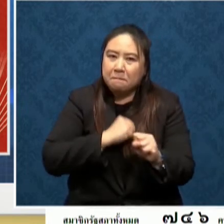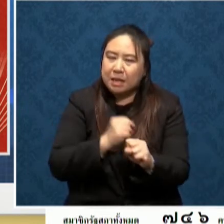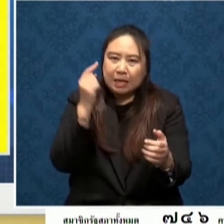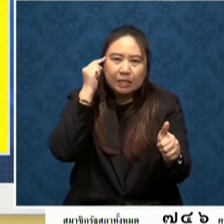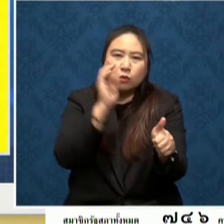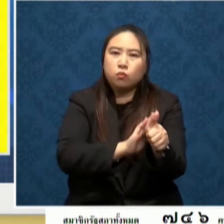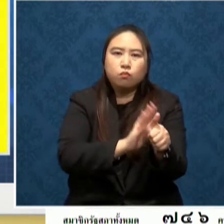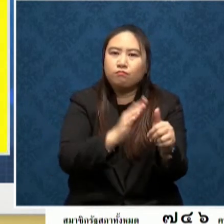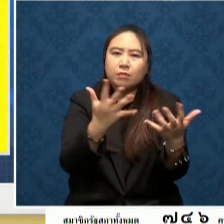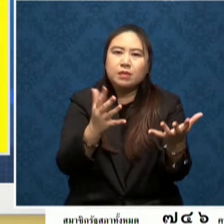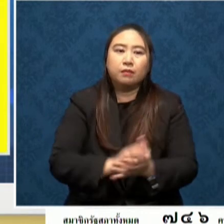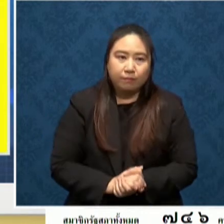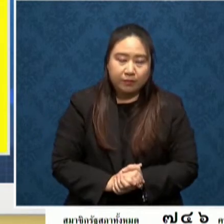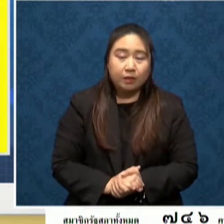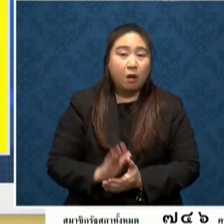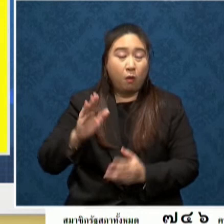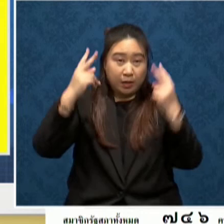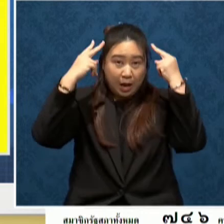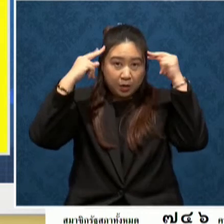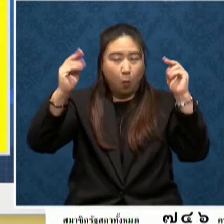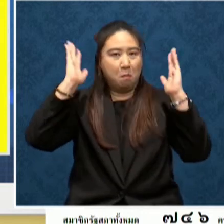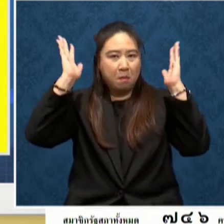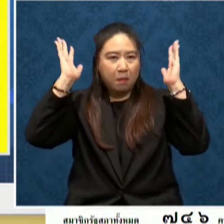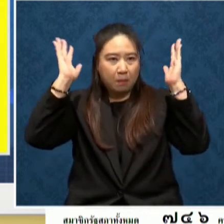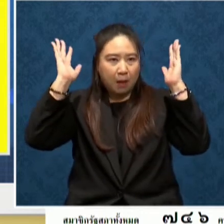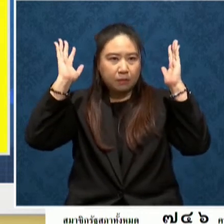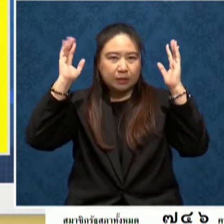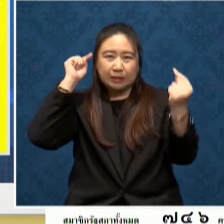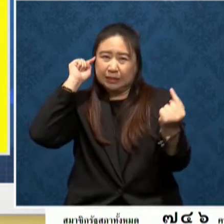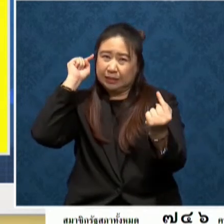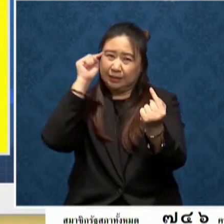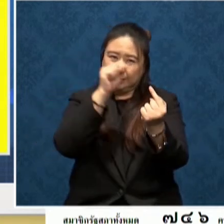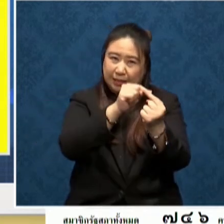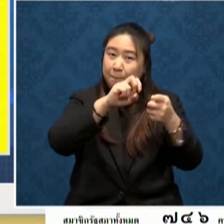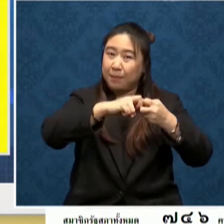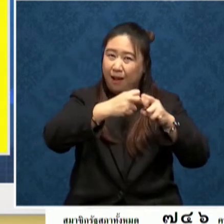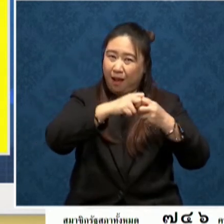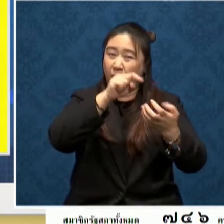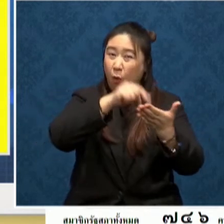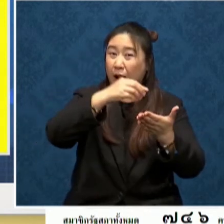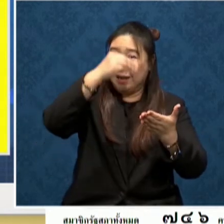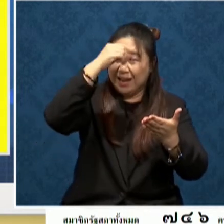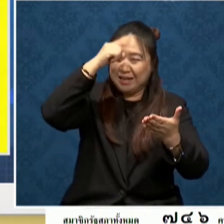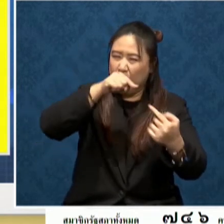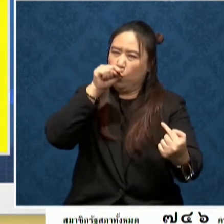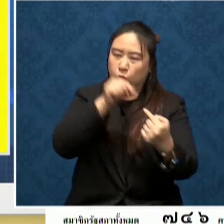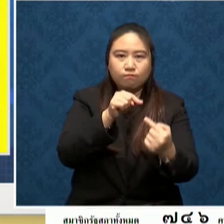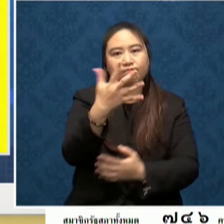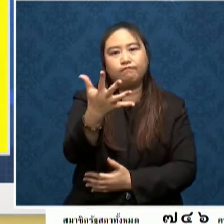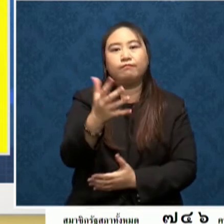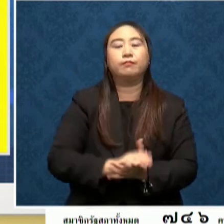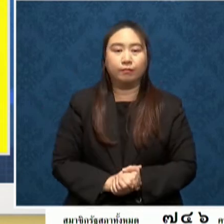ฝบสแ ไม่ได้แตะถึงสารตั้งต้นสำคัญองหล้มดำสารศึกษาใทในวันนี้เลย